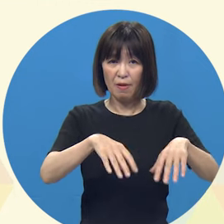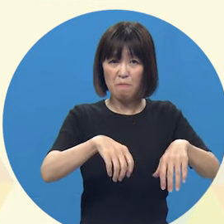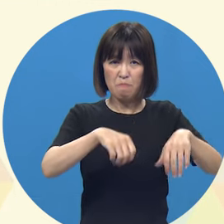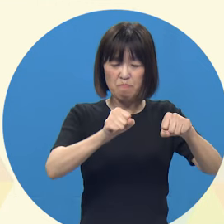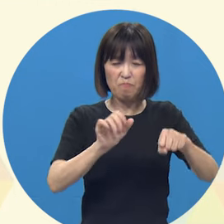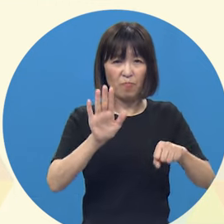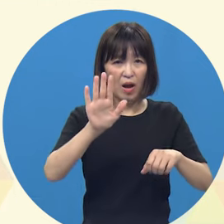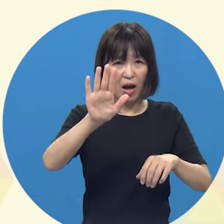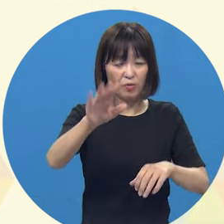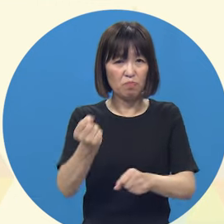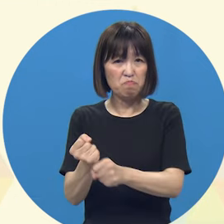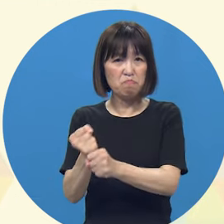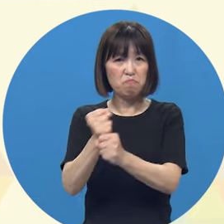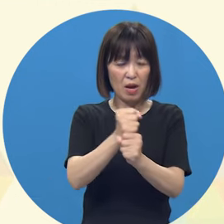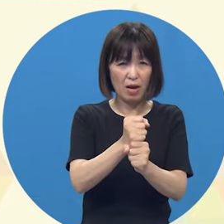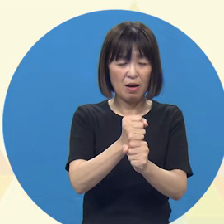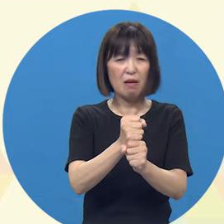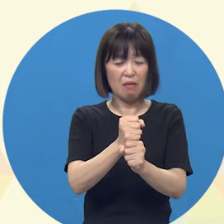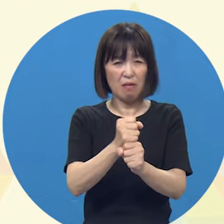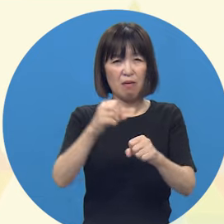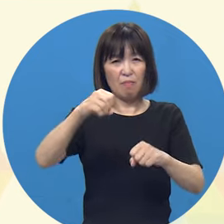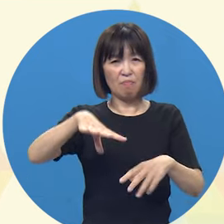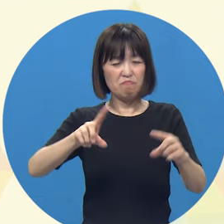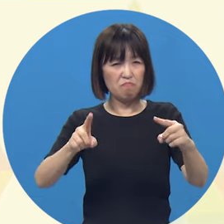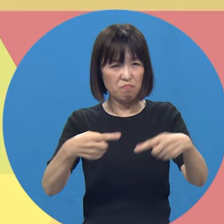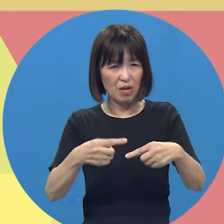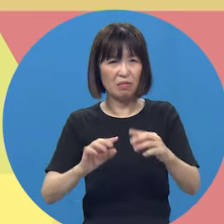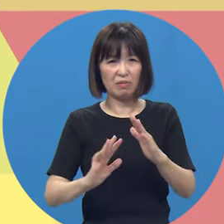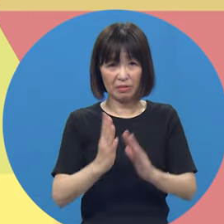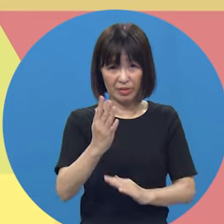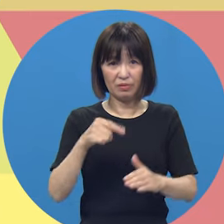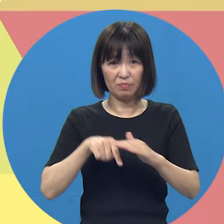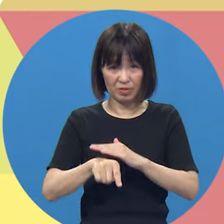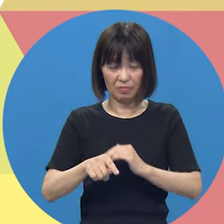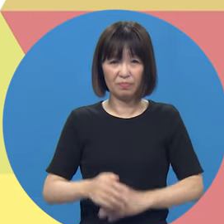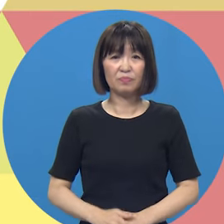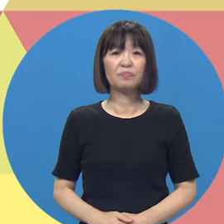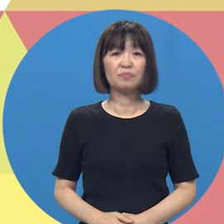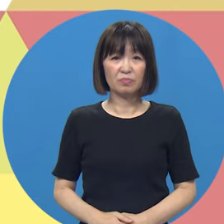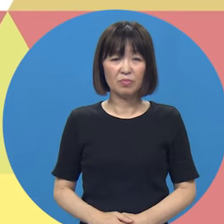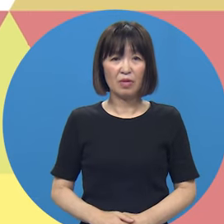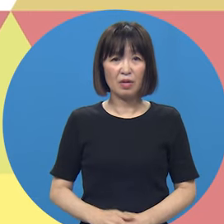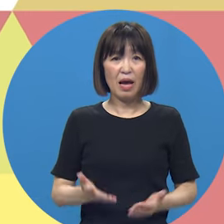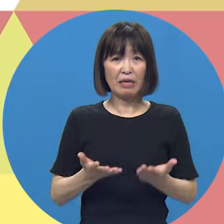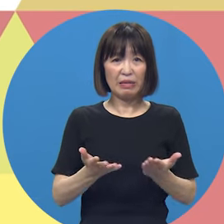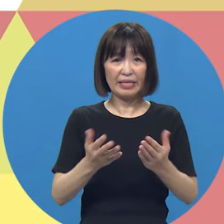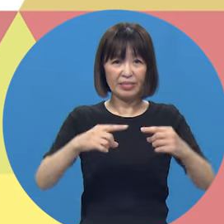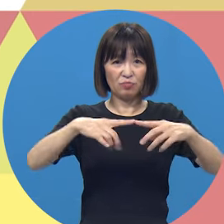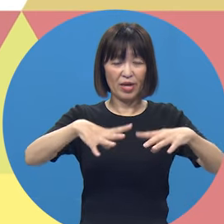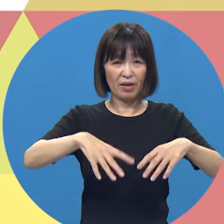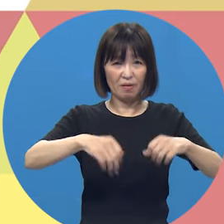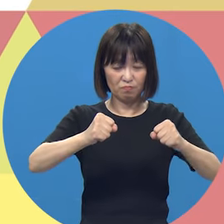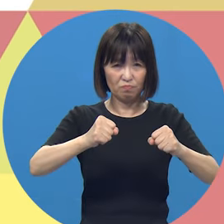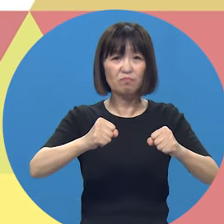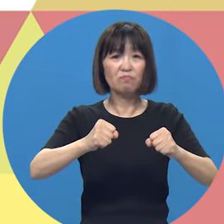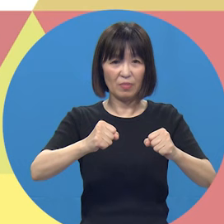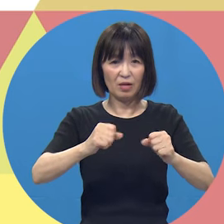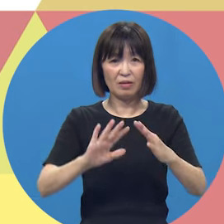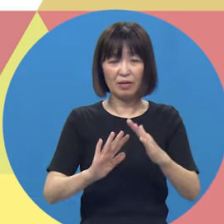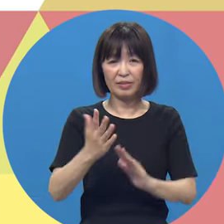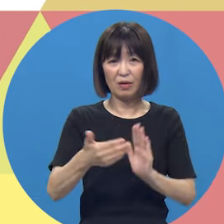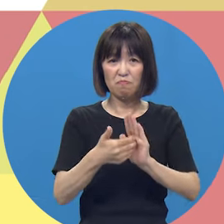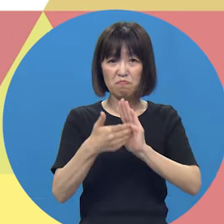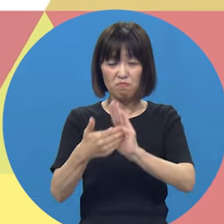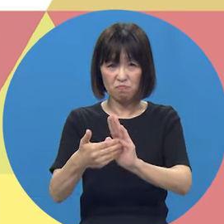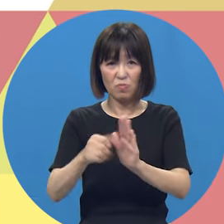旧した時に発生する火災のこと。関心ブレーカーは電気火災を防止する有効な手